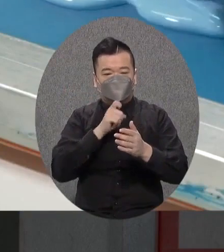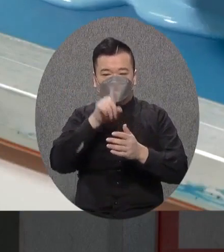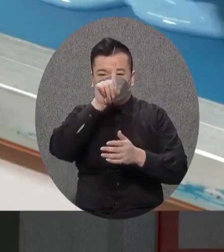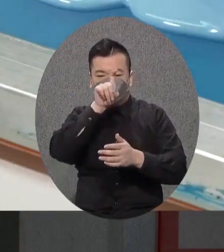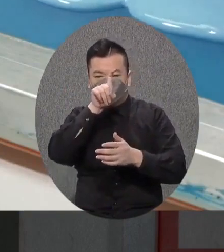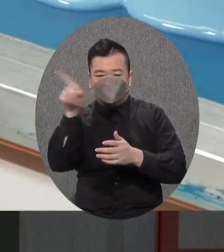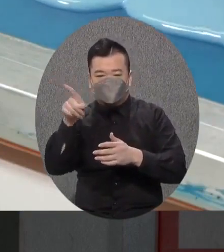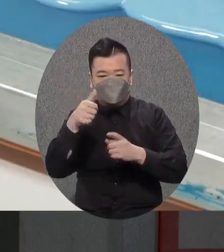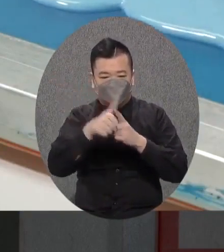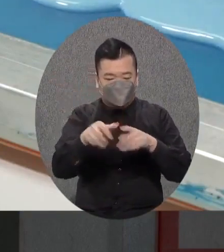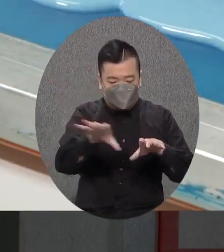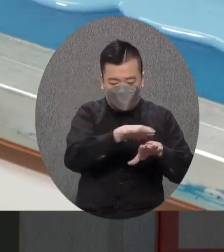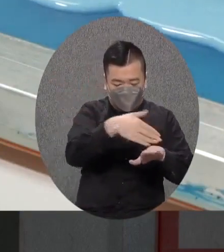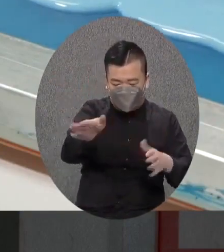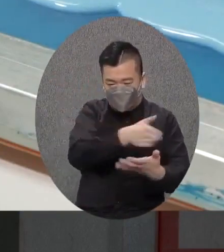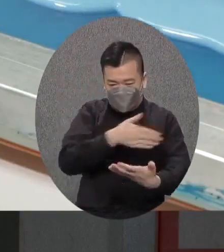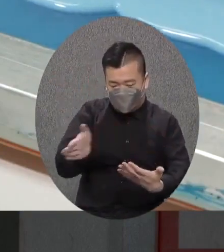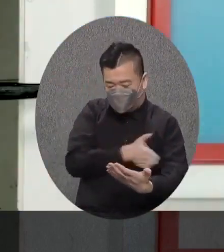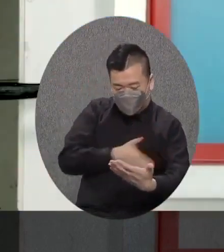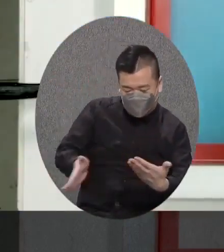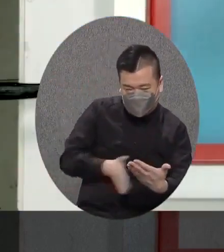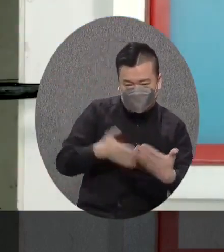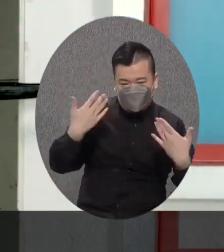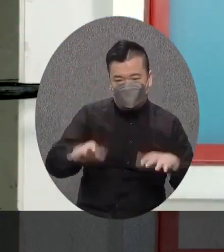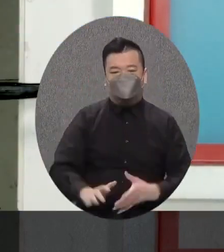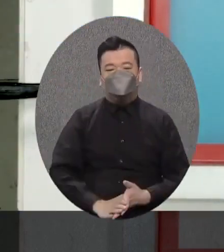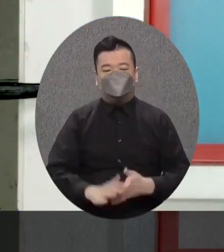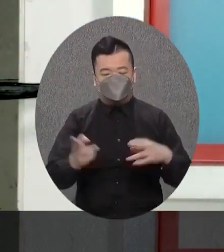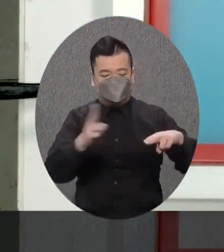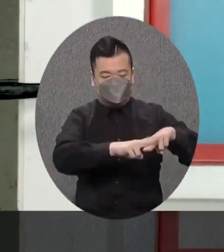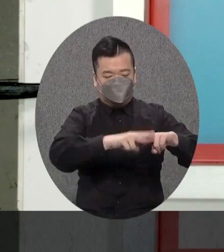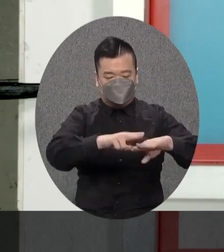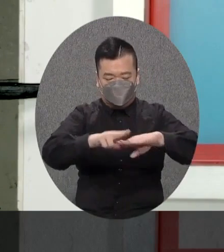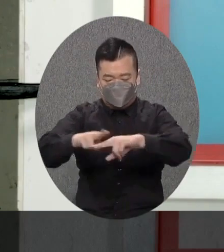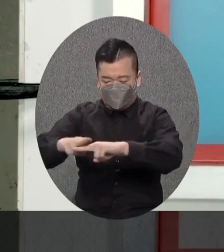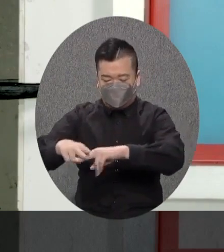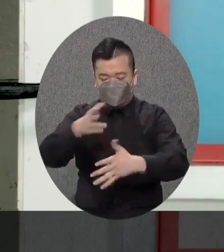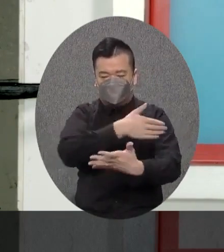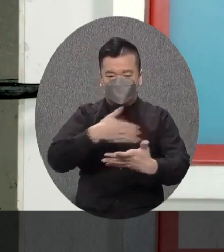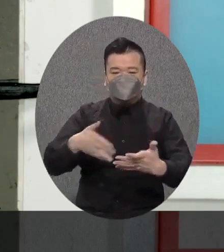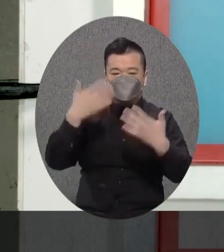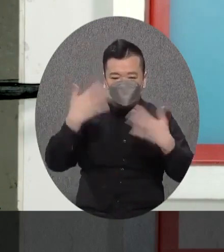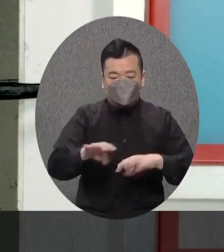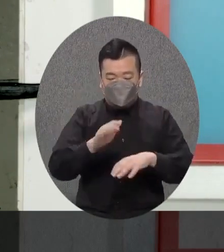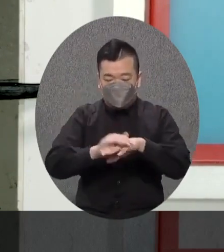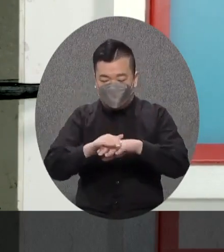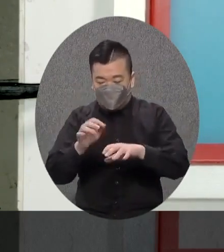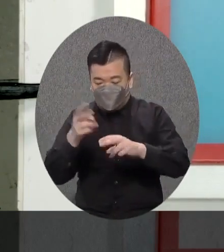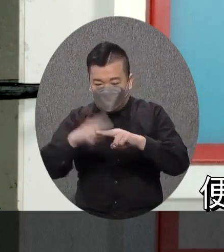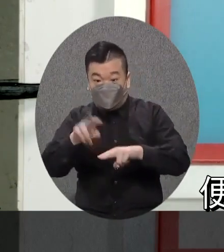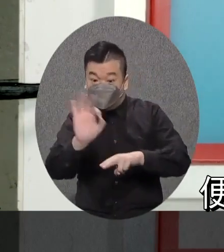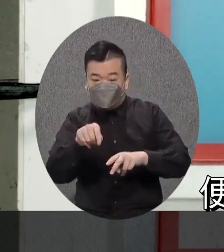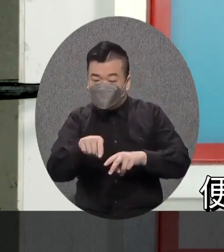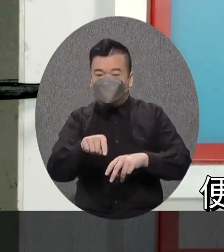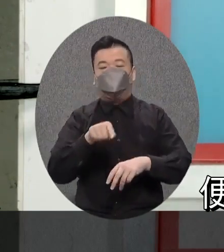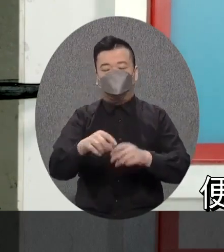膠類嘅一啲塗劑塗液，將嗰啲嘅網孔咧封閉住。咁其餘嘅地方咧，冇封閉嘅地方咧，